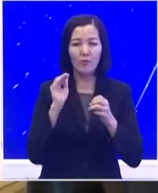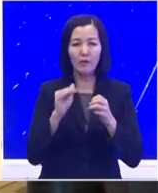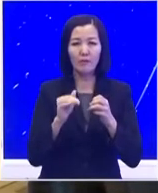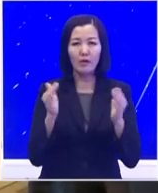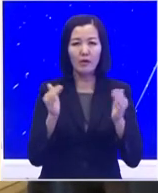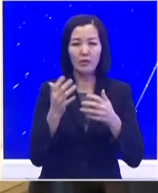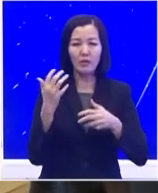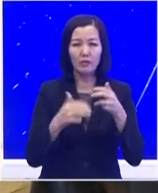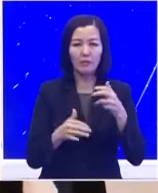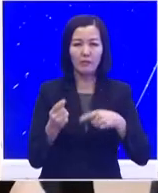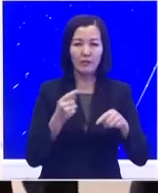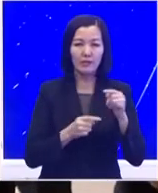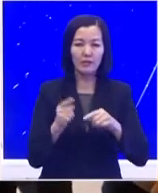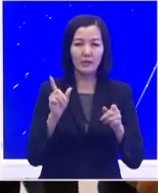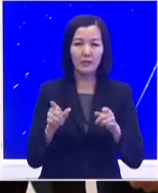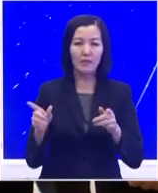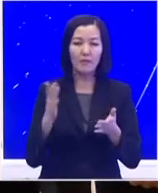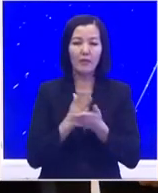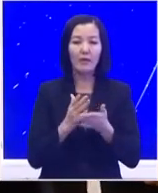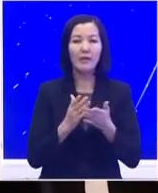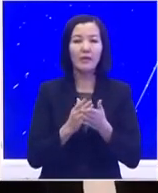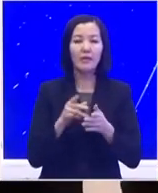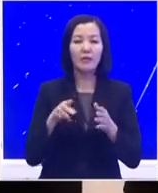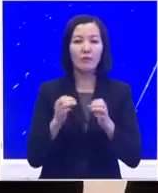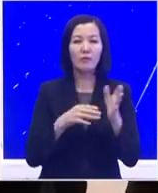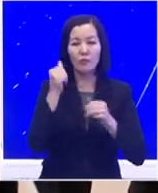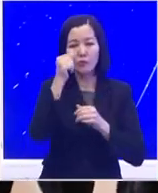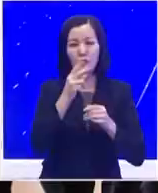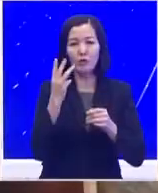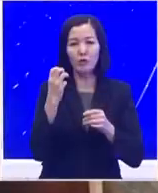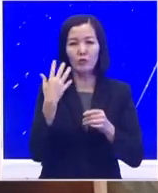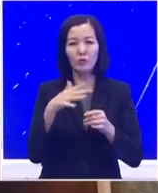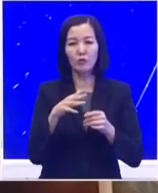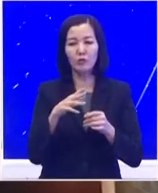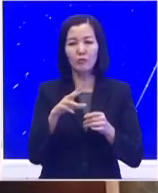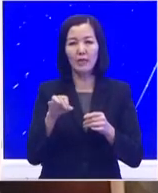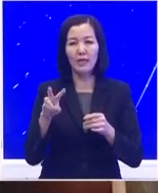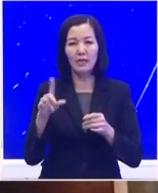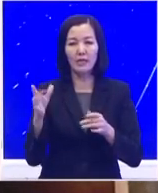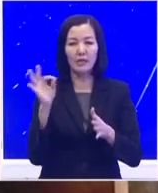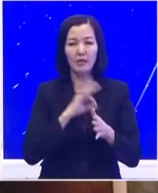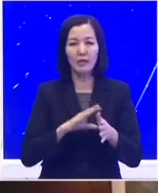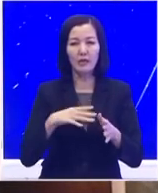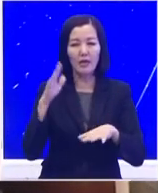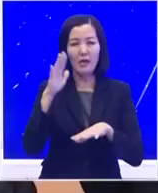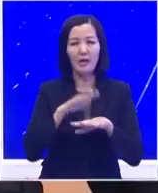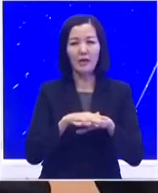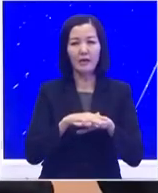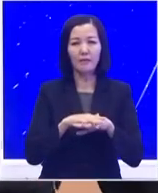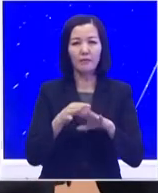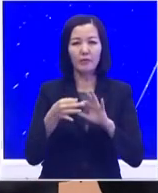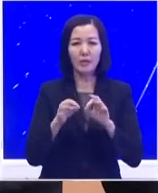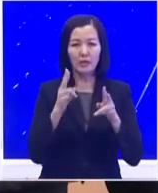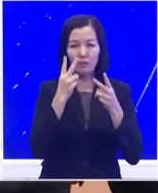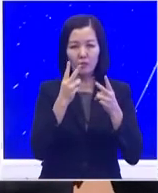шағын және орта бизнес субъектілері бар. 2019 жылы 250 миллиард теңге салық түсірді. Әкім бірді екілісін көзбен